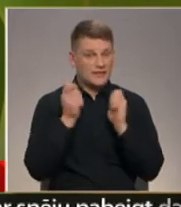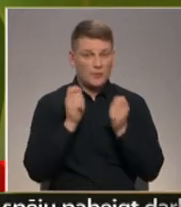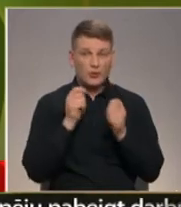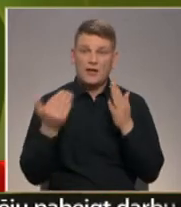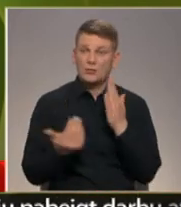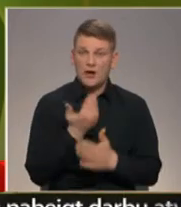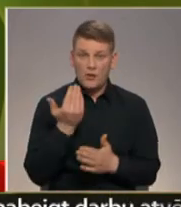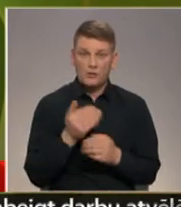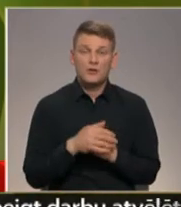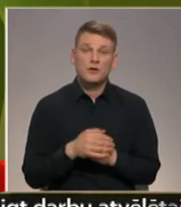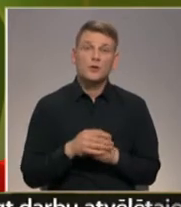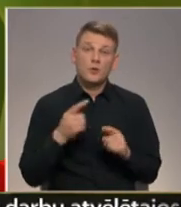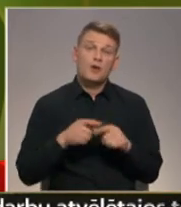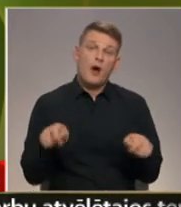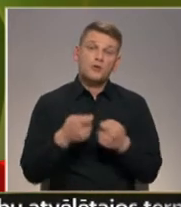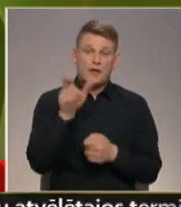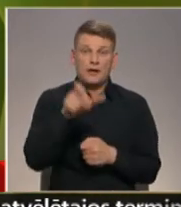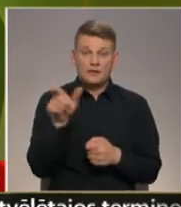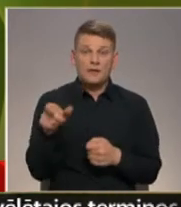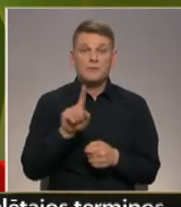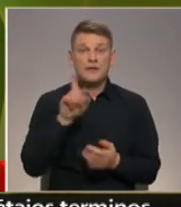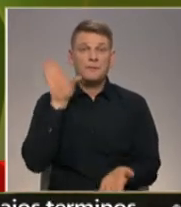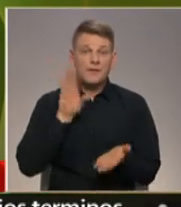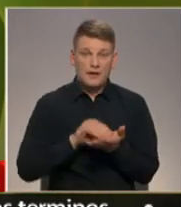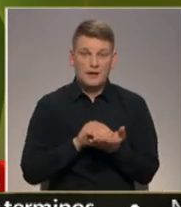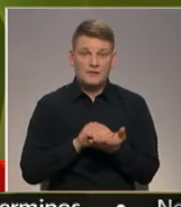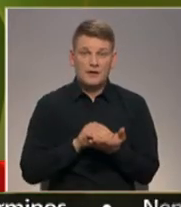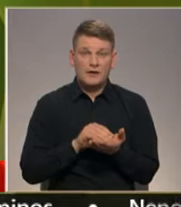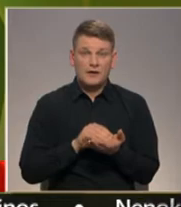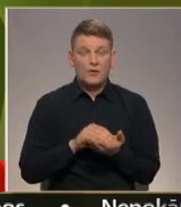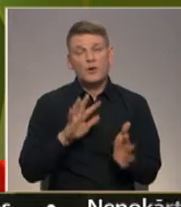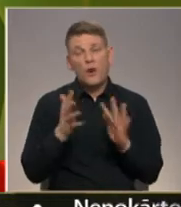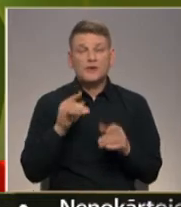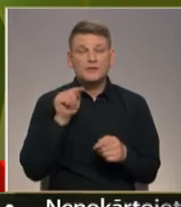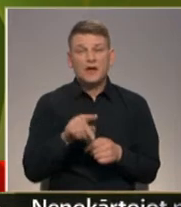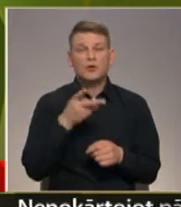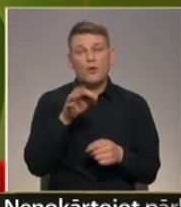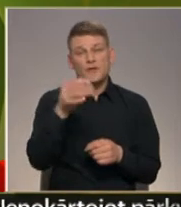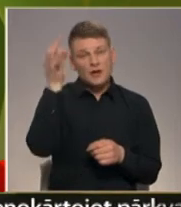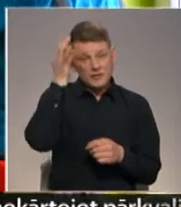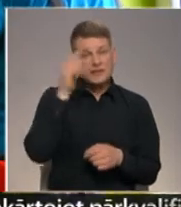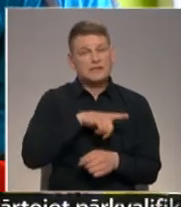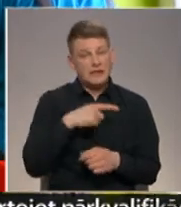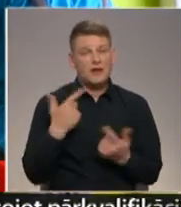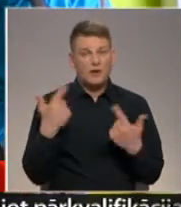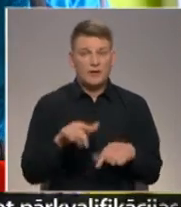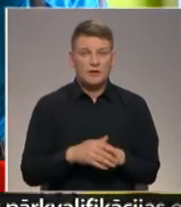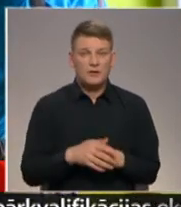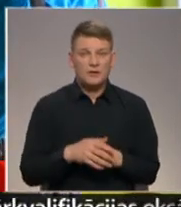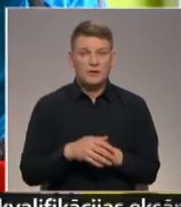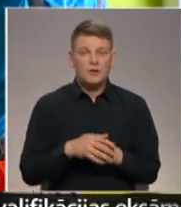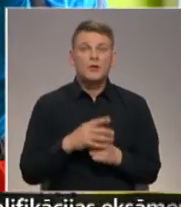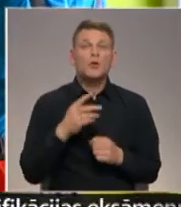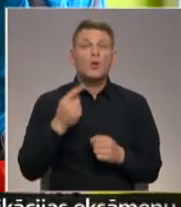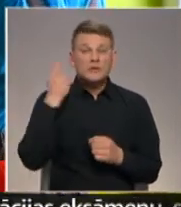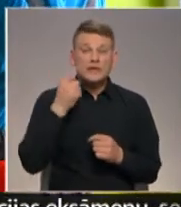jaunu. Nu, audzēkņiem ir pieredze un kaut kas tāds, ko viņi atcerēsies varbūt ilgāku laiku. Uzrunātie